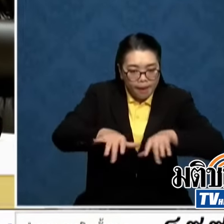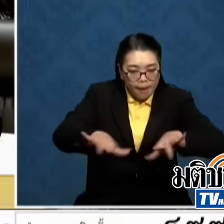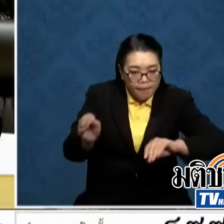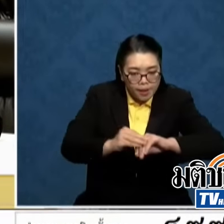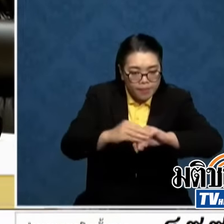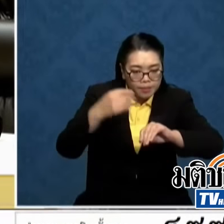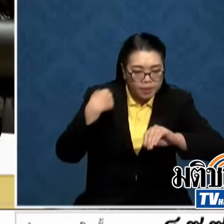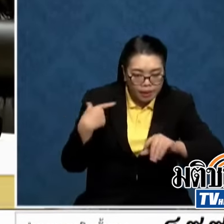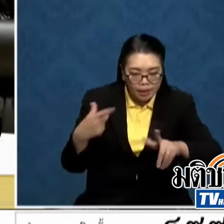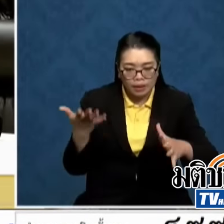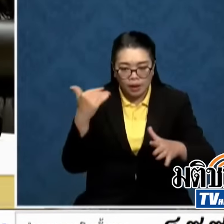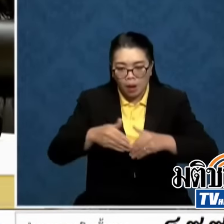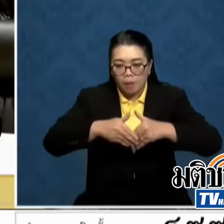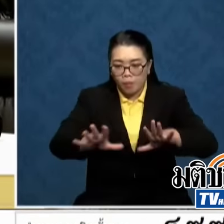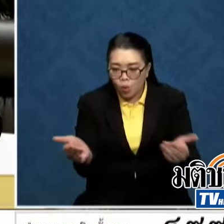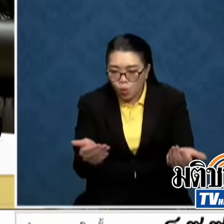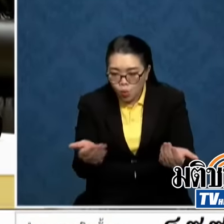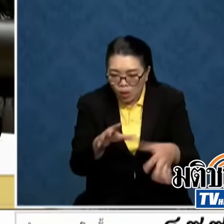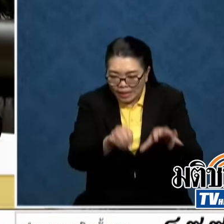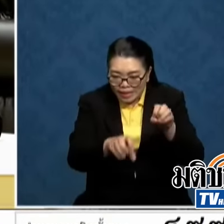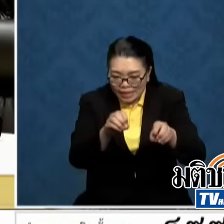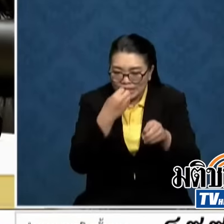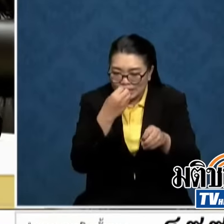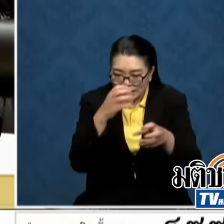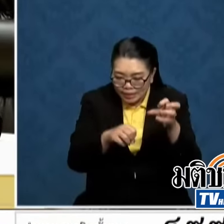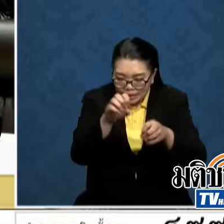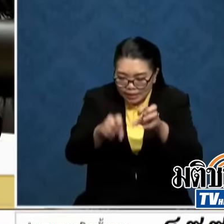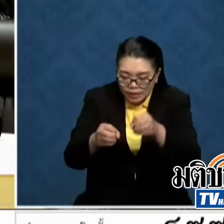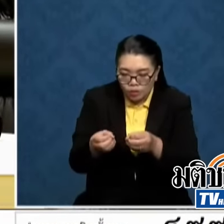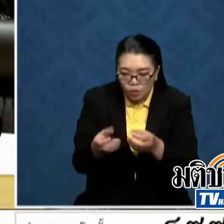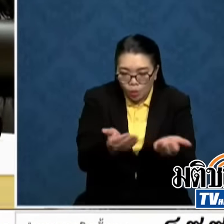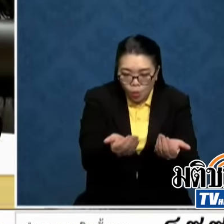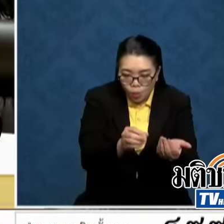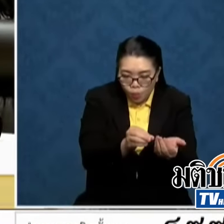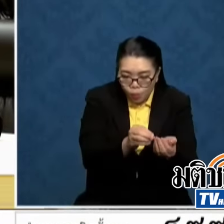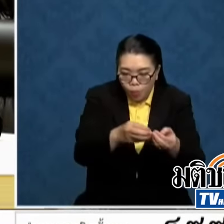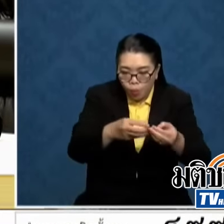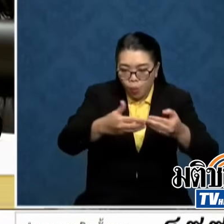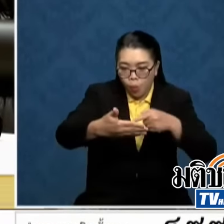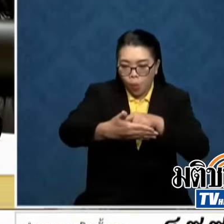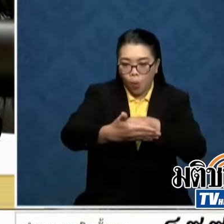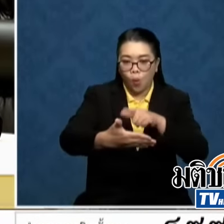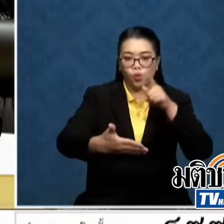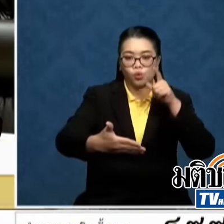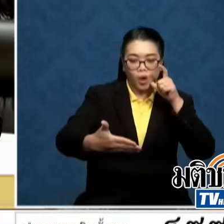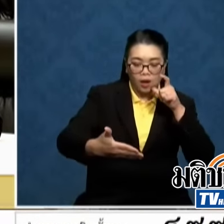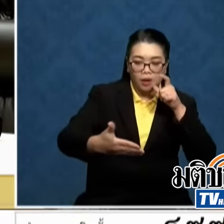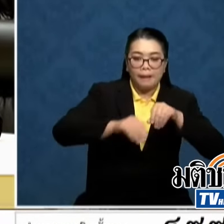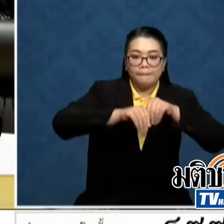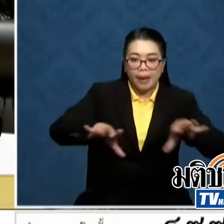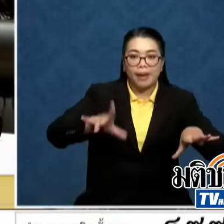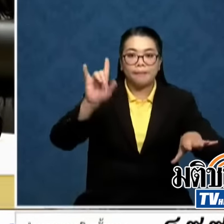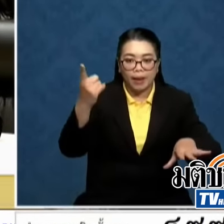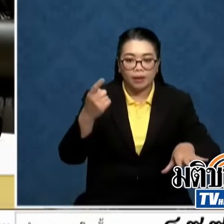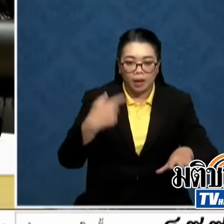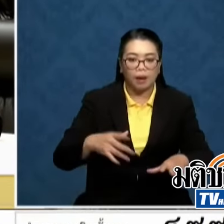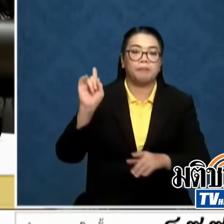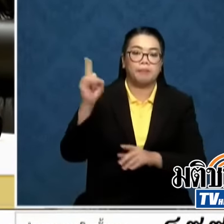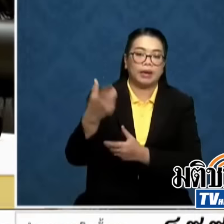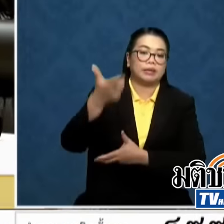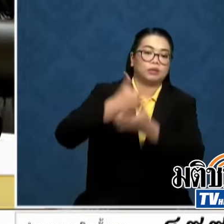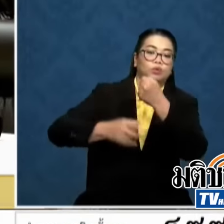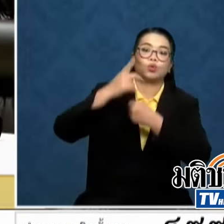เพิ่มเติมไหมดูว่าไอ้ที่มันเป็นลูกเล็กเหล็กแดงอะไรต่างๆมันโตขึ้นมาหรือเปล่าแล้วก็ไปทบทวนดูว่าถ้ามันระบาดอีกครั้งกลับไปชักธง